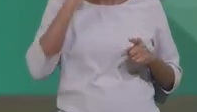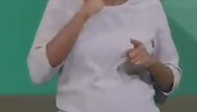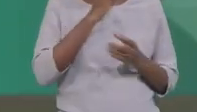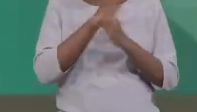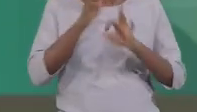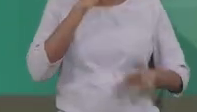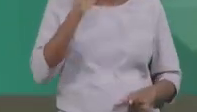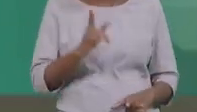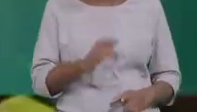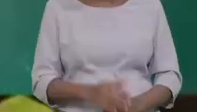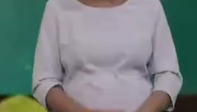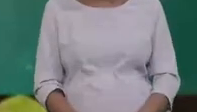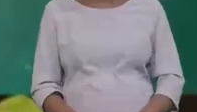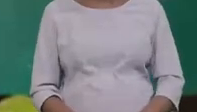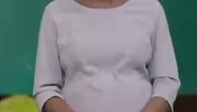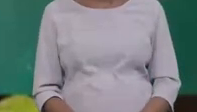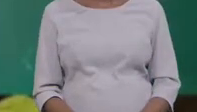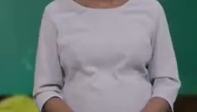vous serez réellement libre.